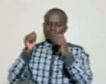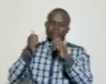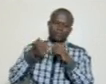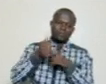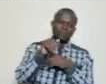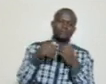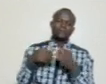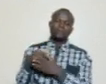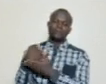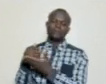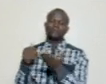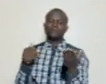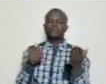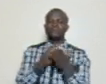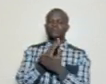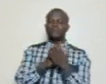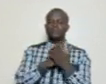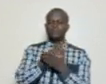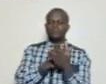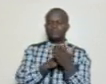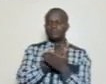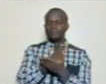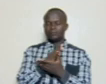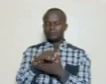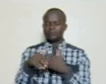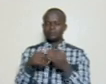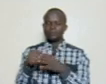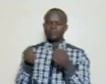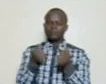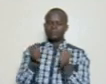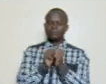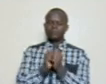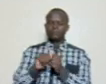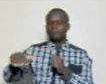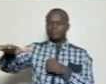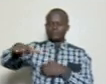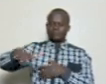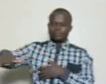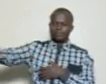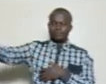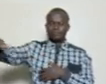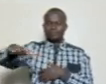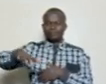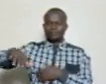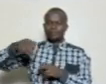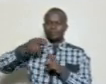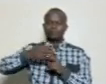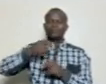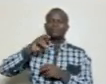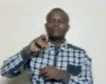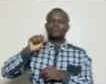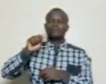bahanura batyaba n'amashitingi y'imodoka bagategera hepfo iyo ngiyo aho bita muri Rutava